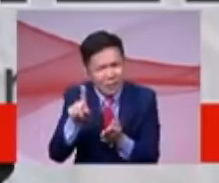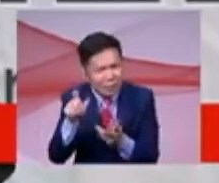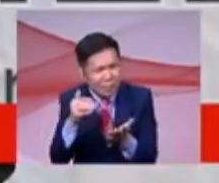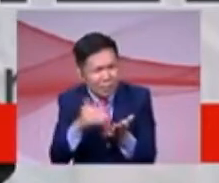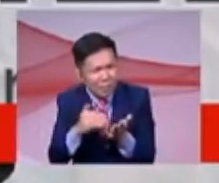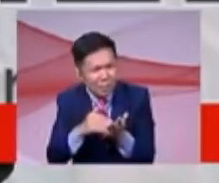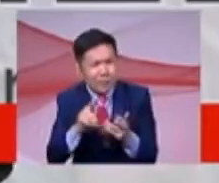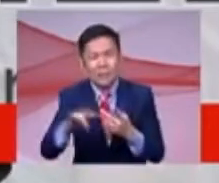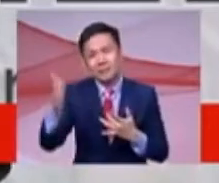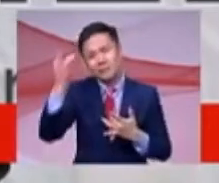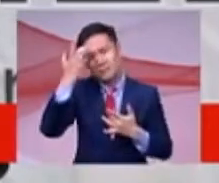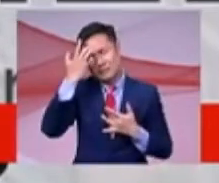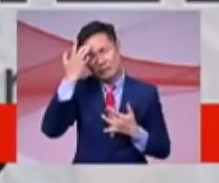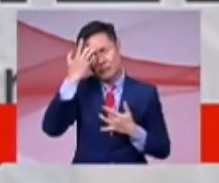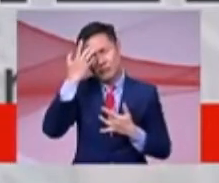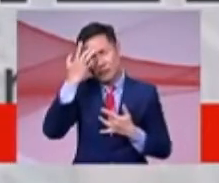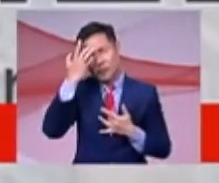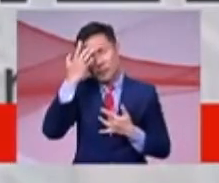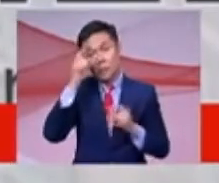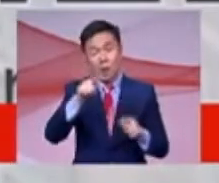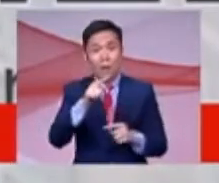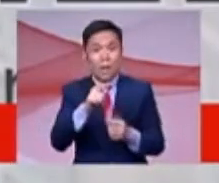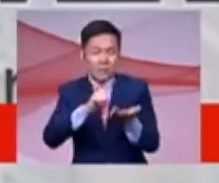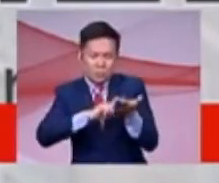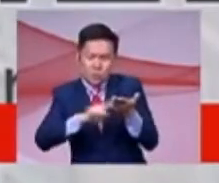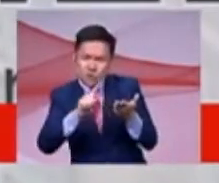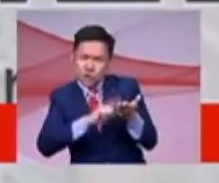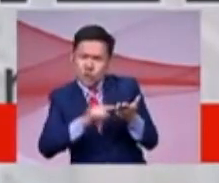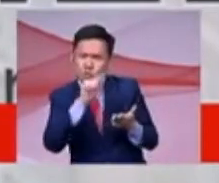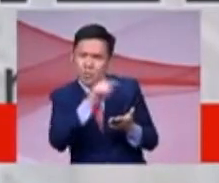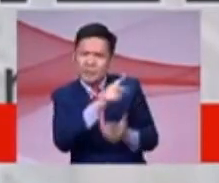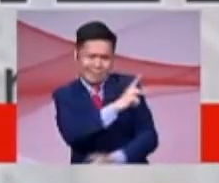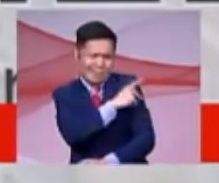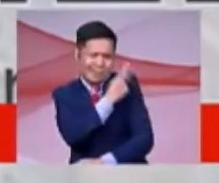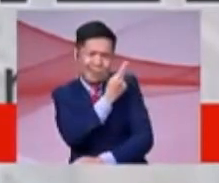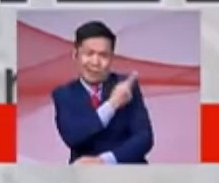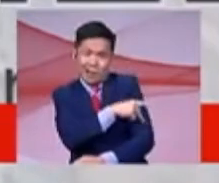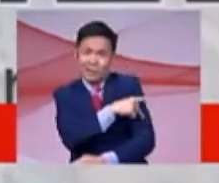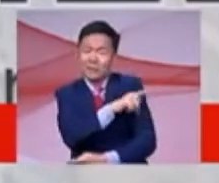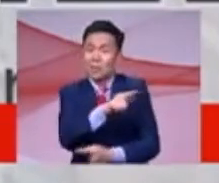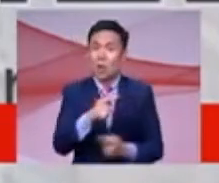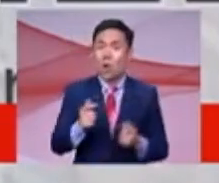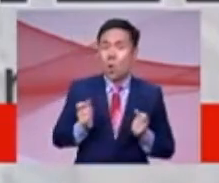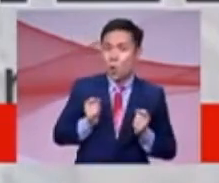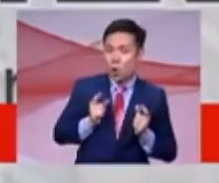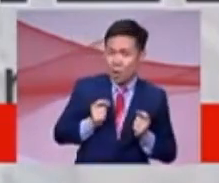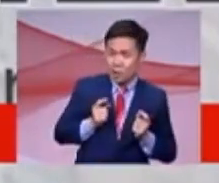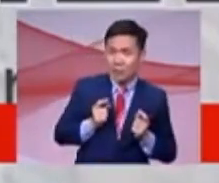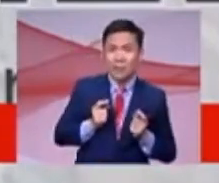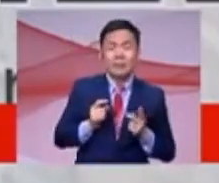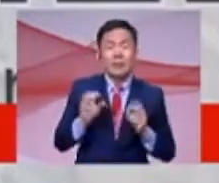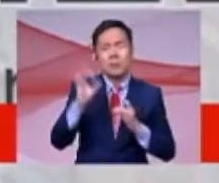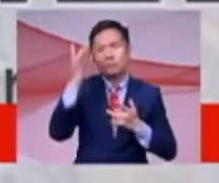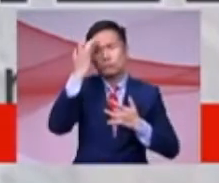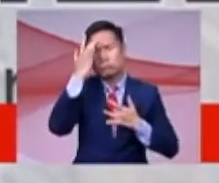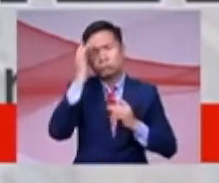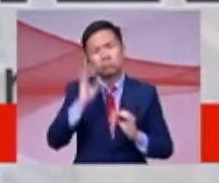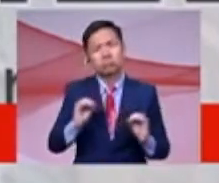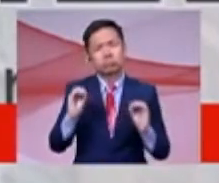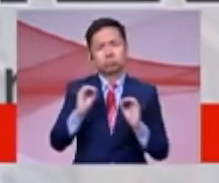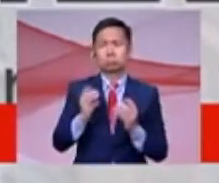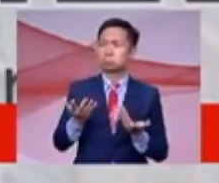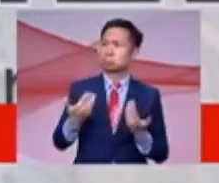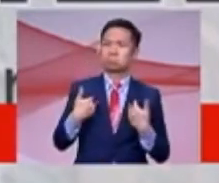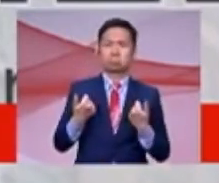Bagi yang ada gejala, mungkin dia boleh buat saringan di klinik ataupun di kemudahan fasiliti kerajaan ataupun swasta. Bagi yang tanpa gejala tu, apa show